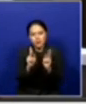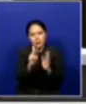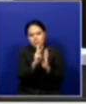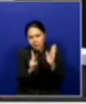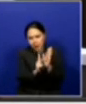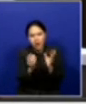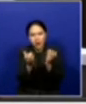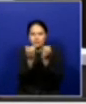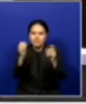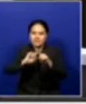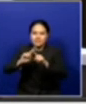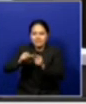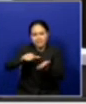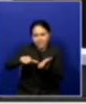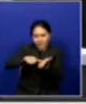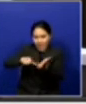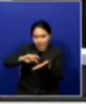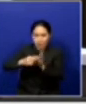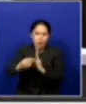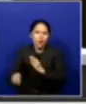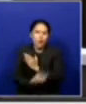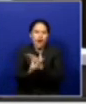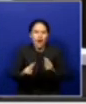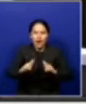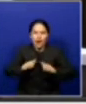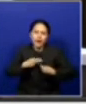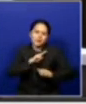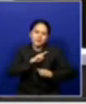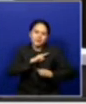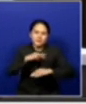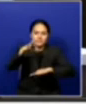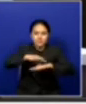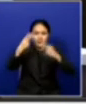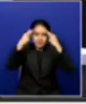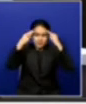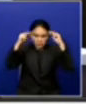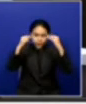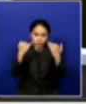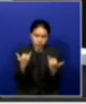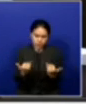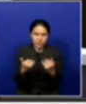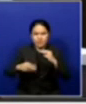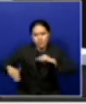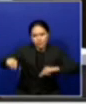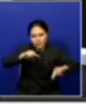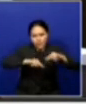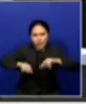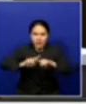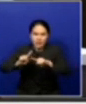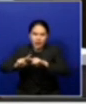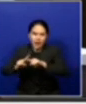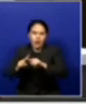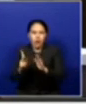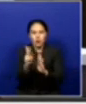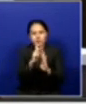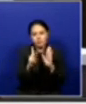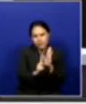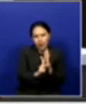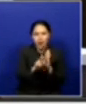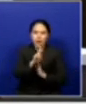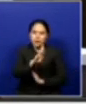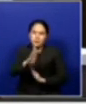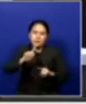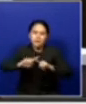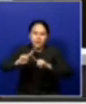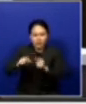เพื่อให้ท่านเองมีโอกาสเป็นนายกพอมาบริหารประเทศชาติบ้านเมืองก็แก้ไขกฎหมายแก้ระเบียบรองรับกรอบวินัยการเงิน